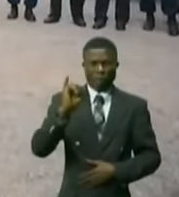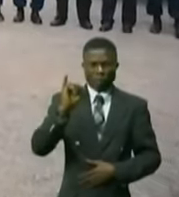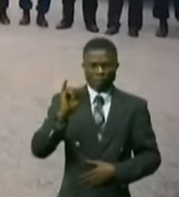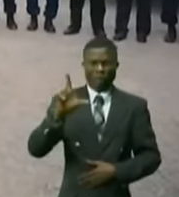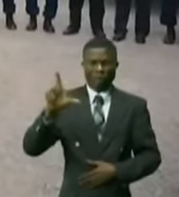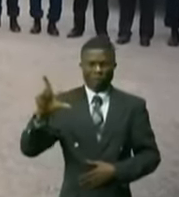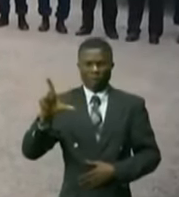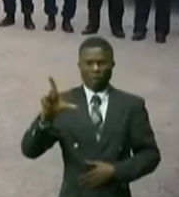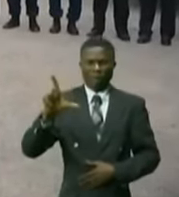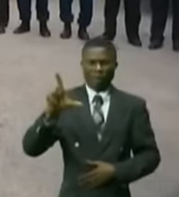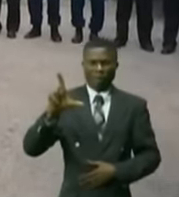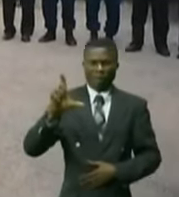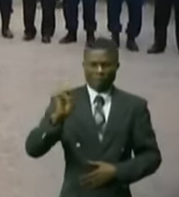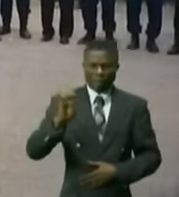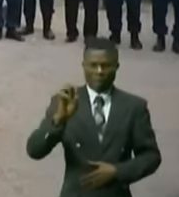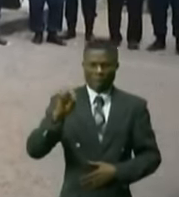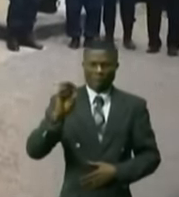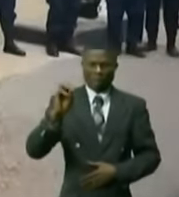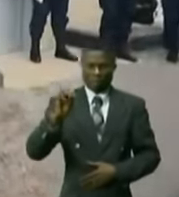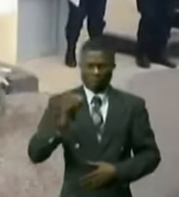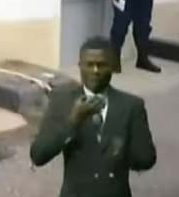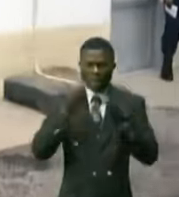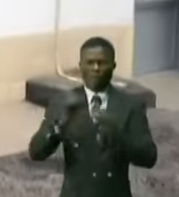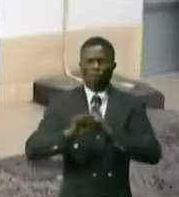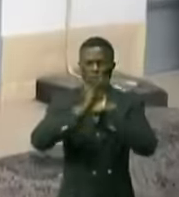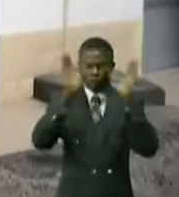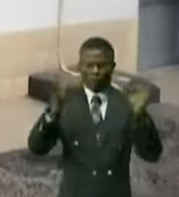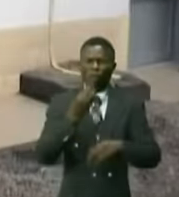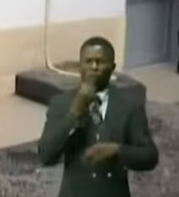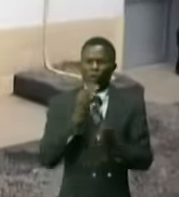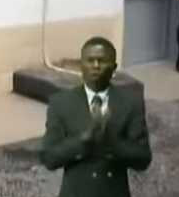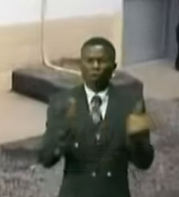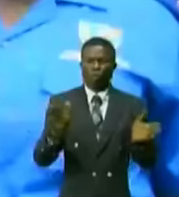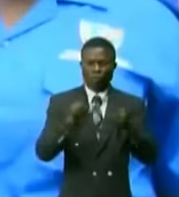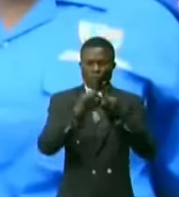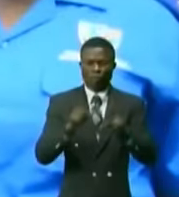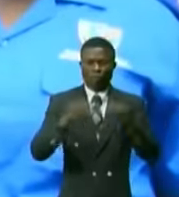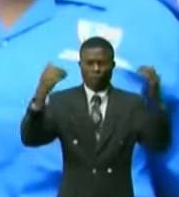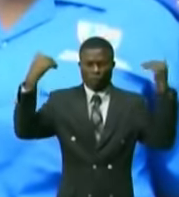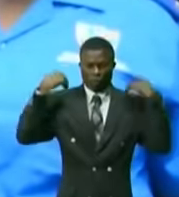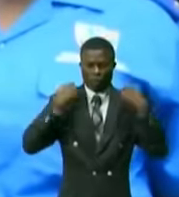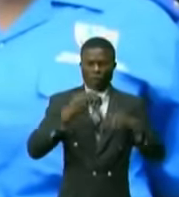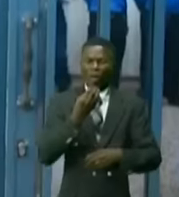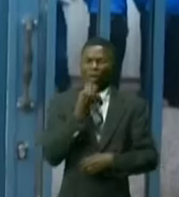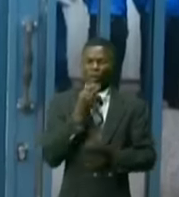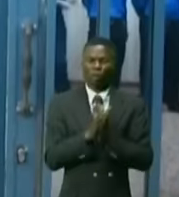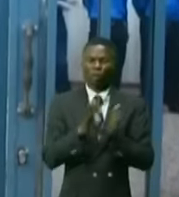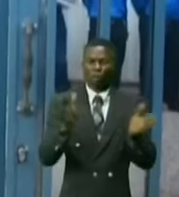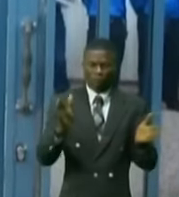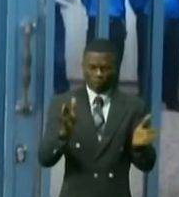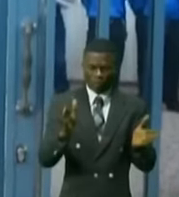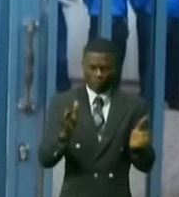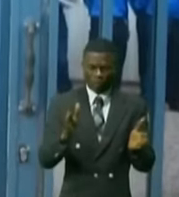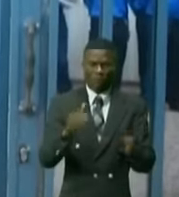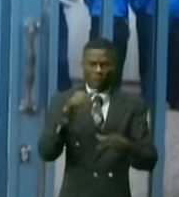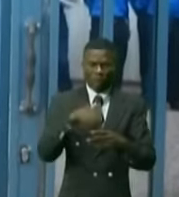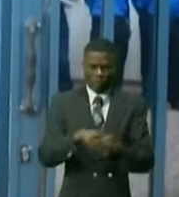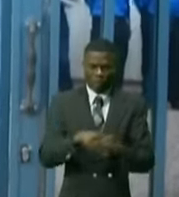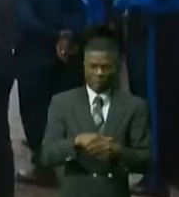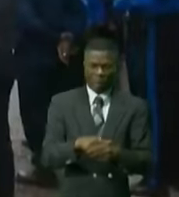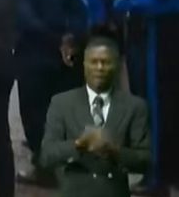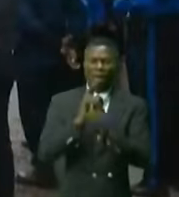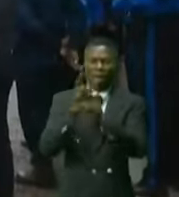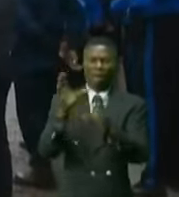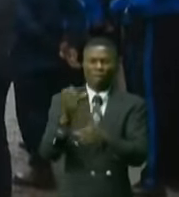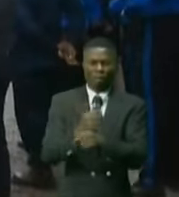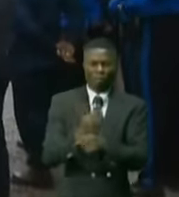Patience Mouchidiave, a donné des instructions claires aux inspecteurs et officiers de l'inspection générale. C'était au cours de ces